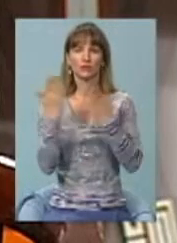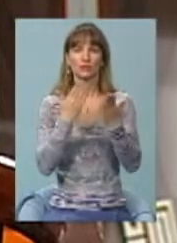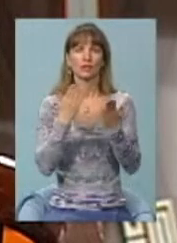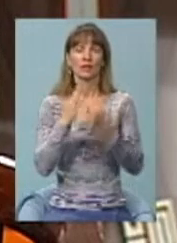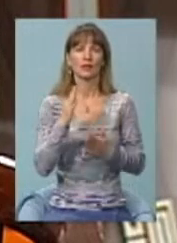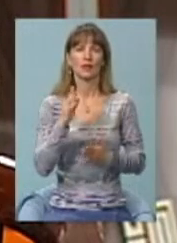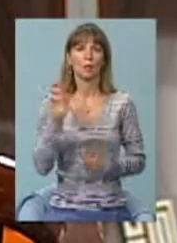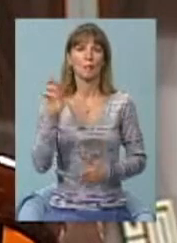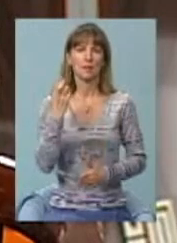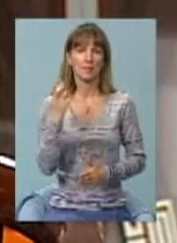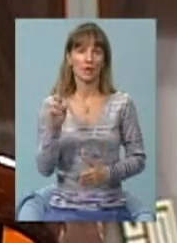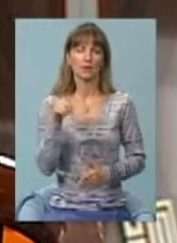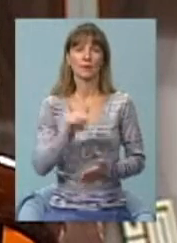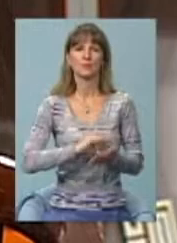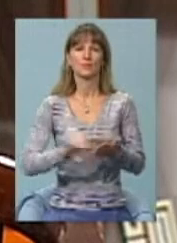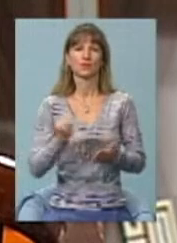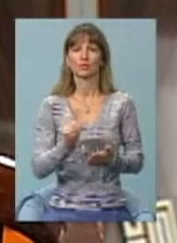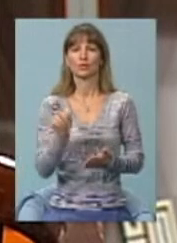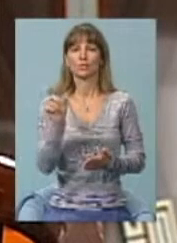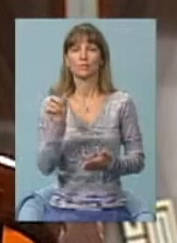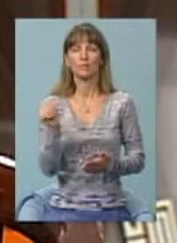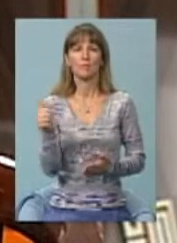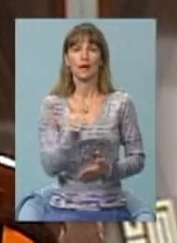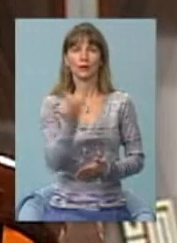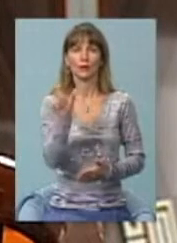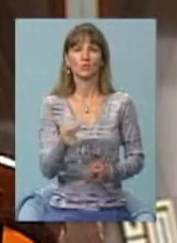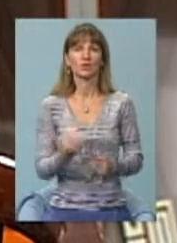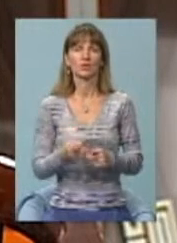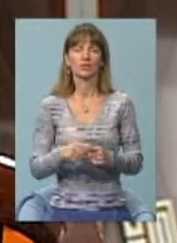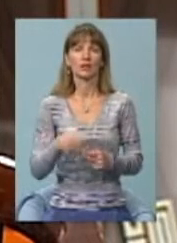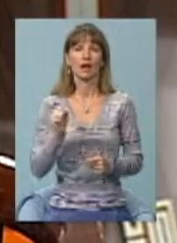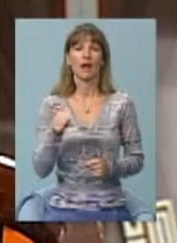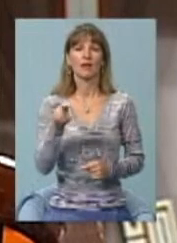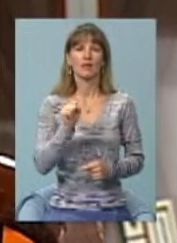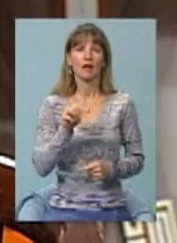і там написано, що що перша людина – це Адам,